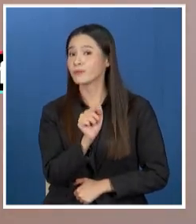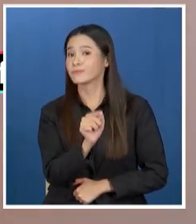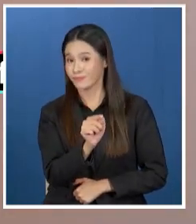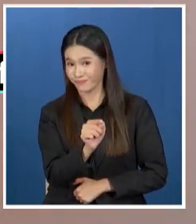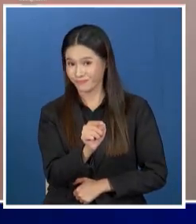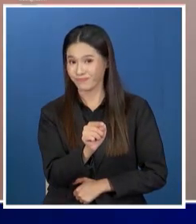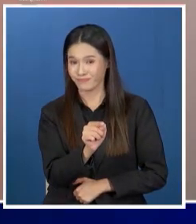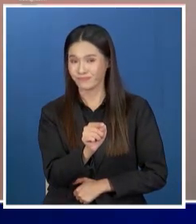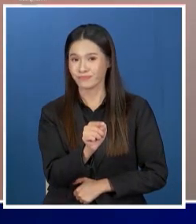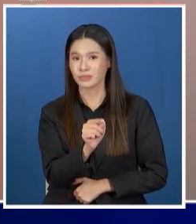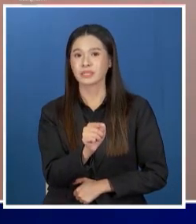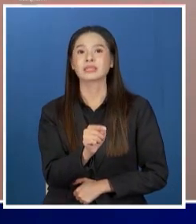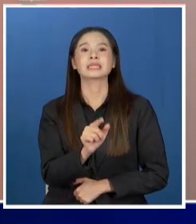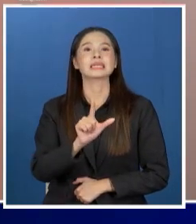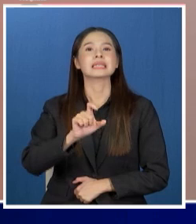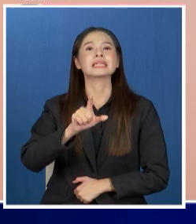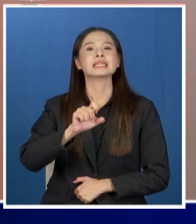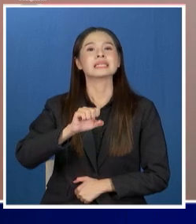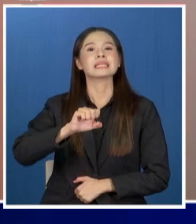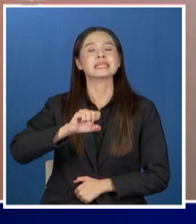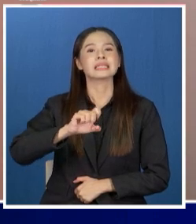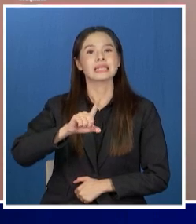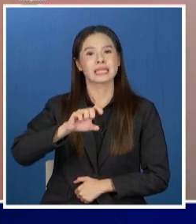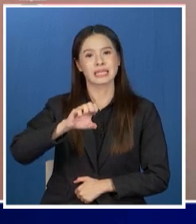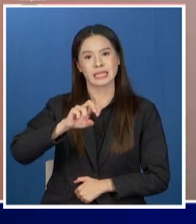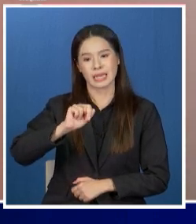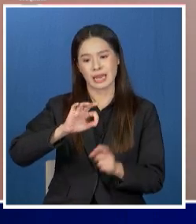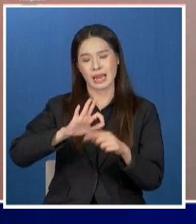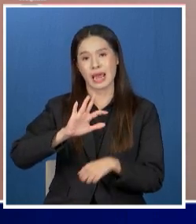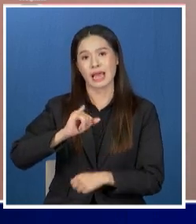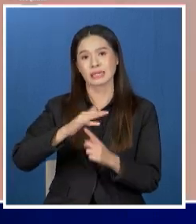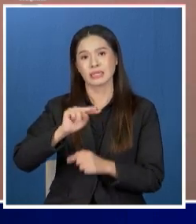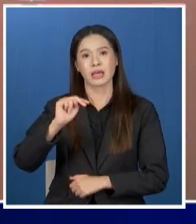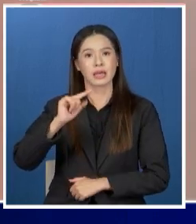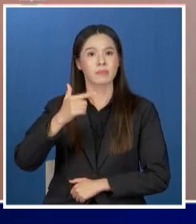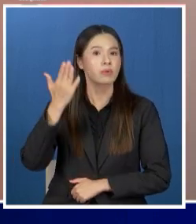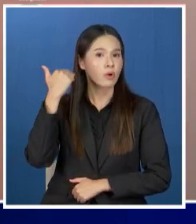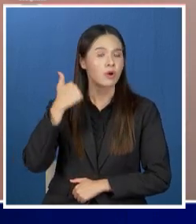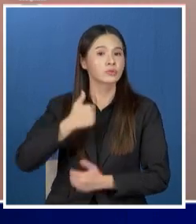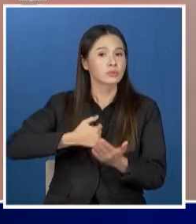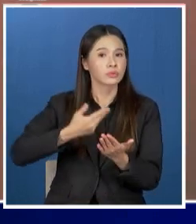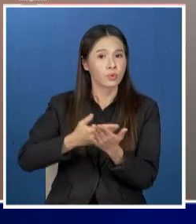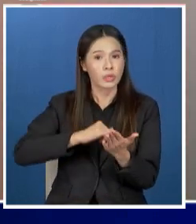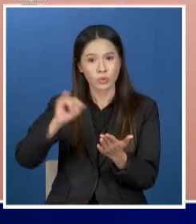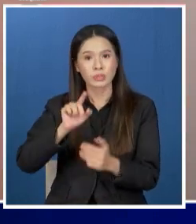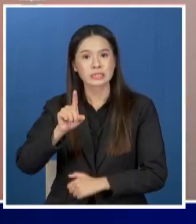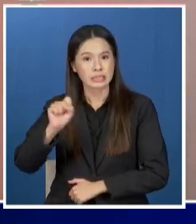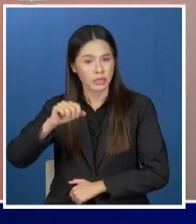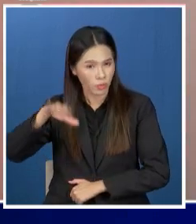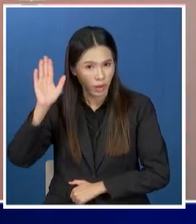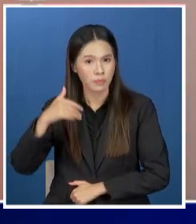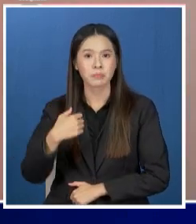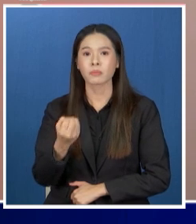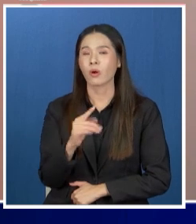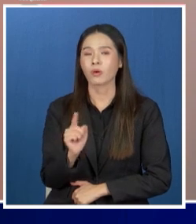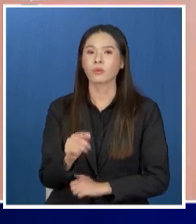ไอดอลประตูน้ำไปด้วย ก็คือคุณแม่ลีน่าอยู่ทีมหงทอง ใช่ค่ะ คุณแม่ลีน่าบอกเคยถูกรางวัลนับแสนกับหงทองเช่นเดียวกัน ใช ่แล้วคุณ